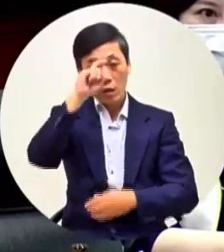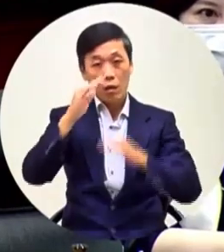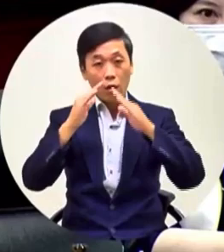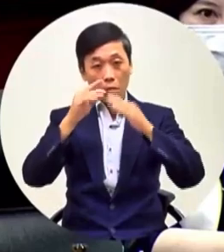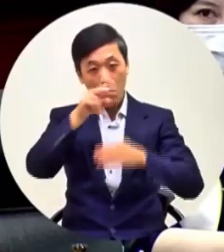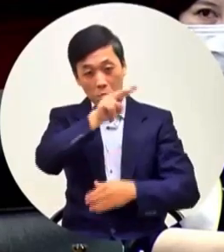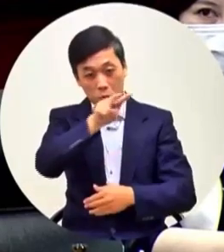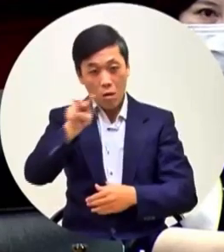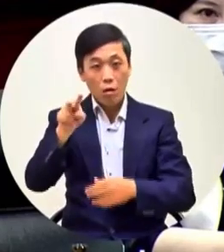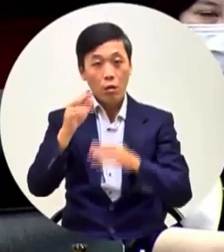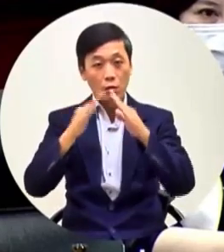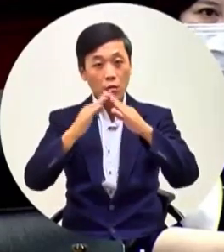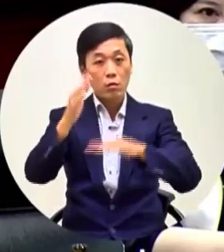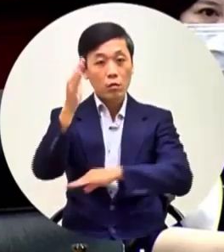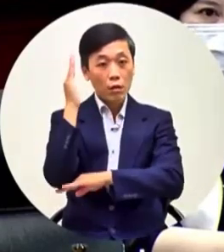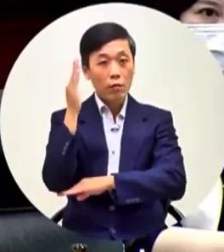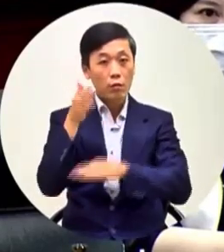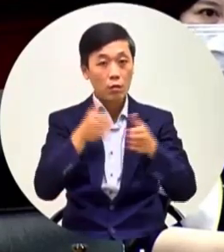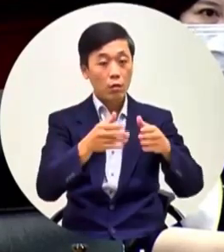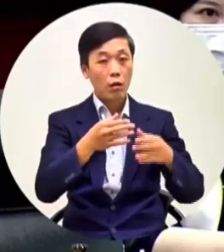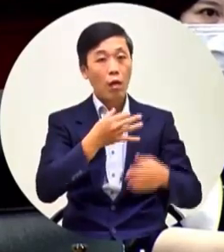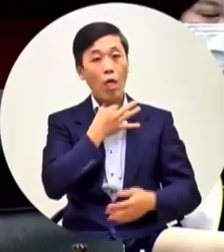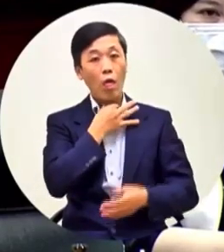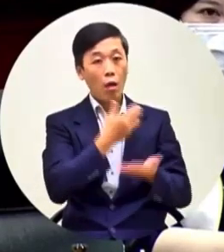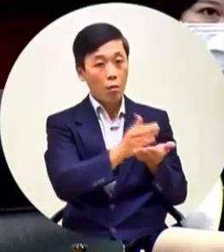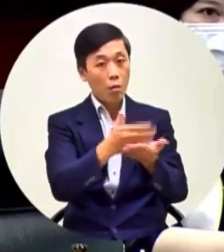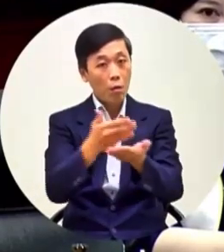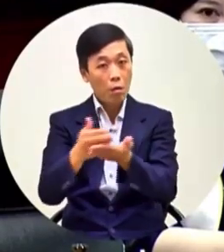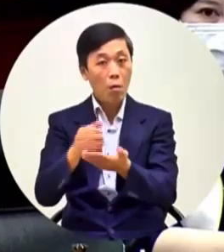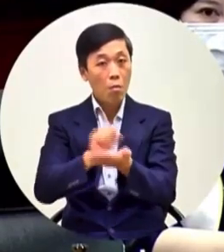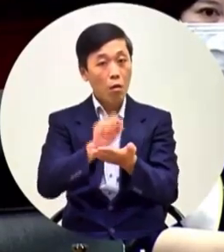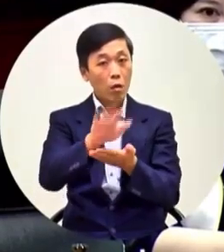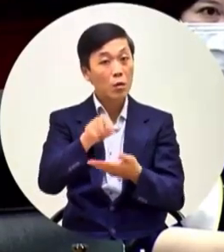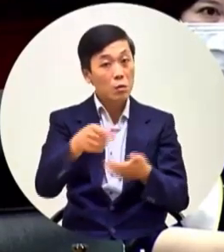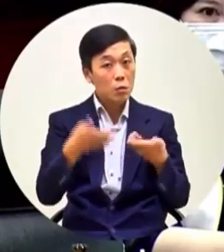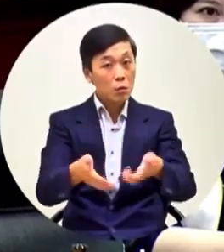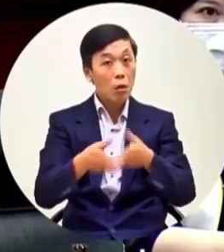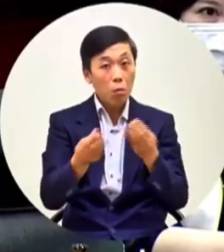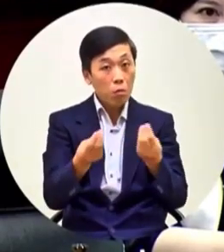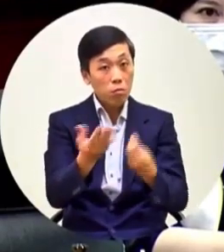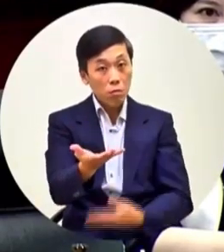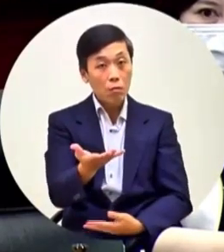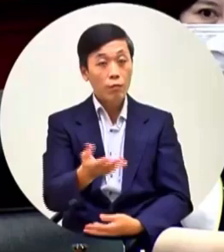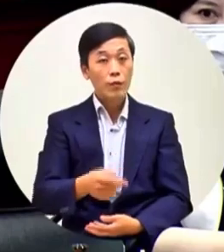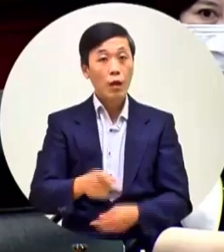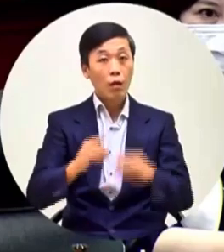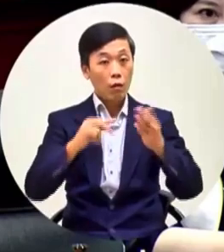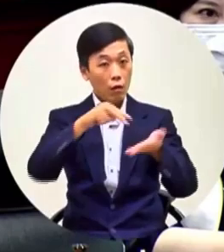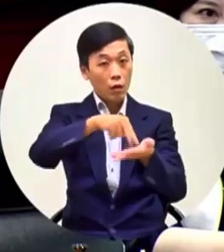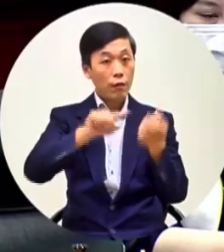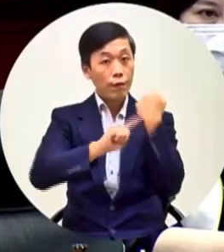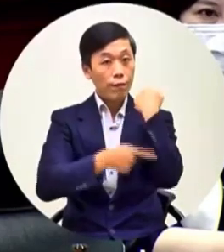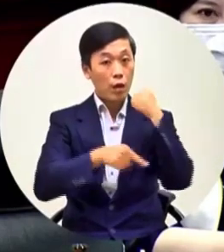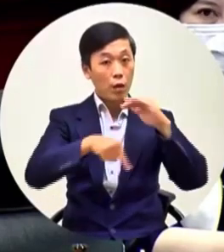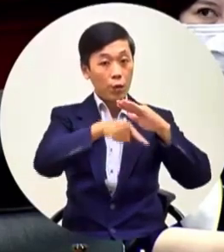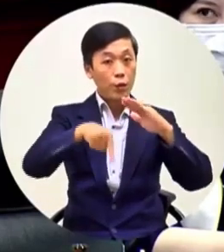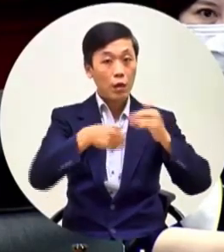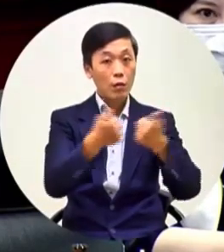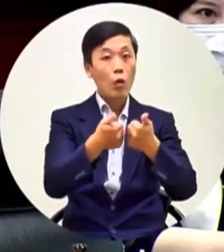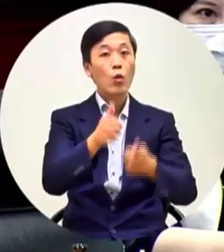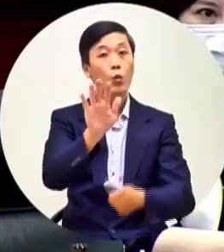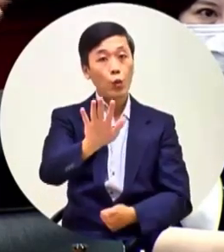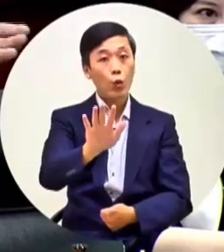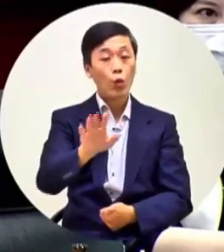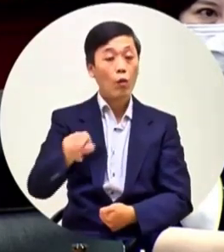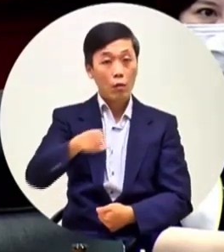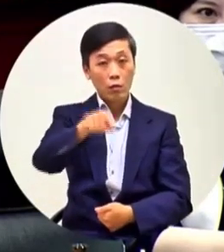一个纾困的一个专案报告？难道这个不重要吗？立法院都已经在开议了，他们